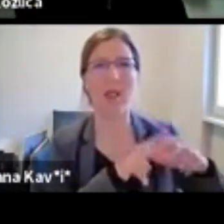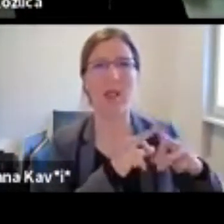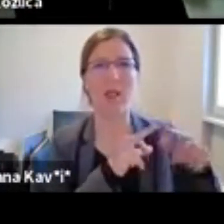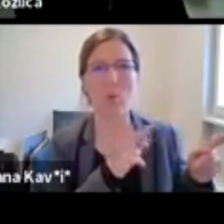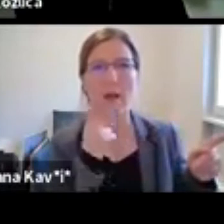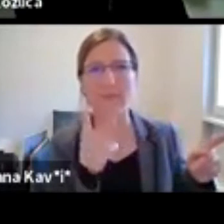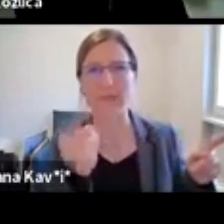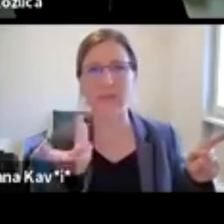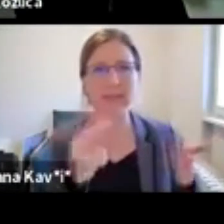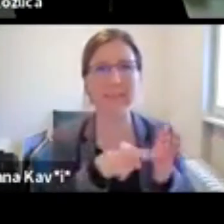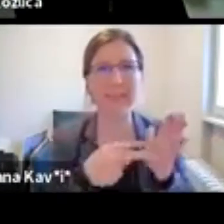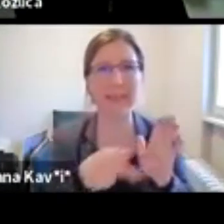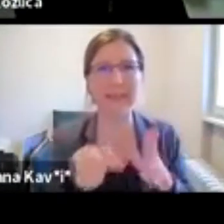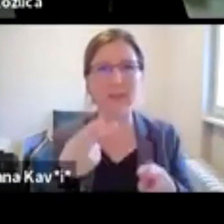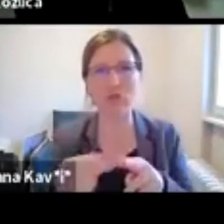napraviti.